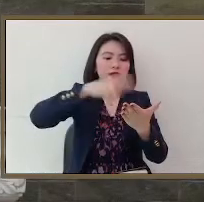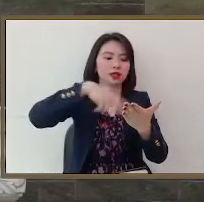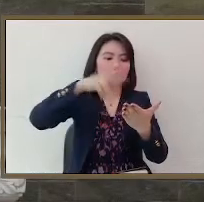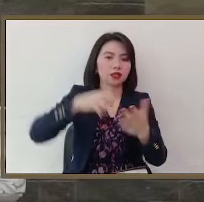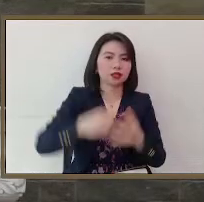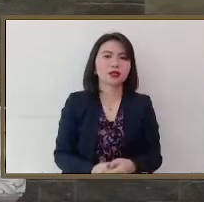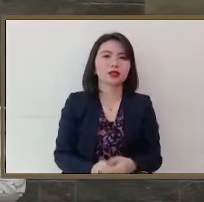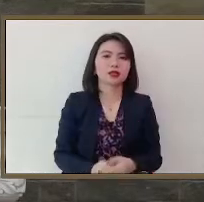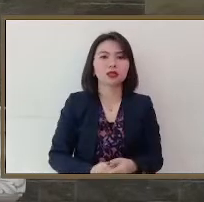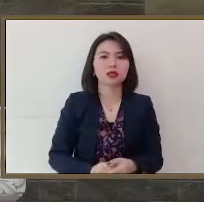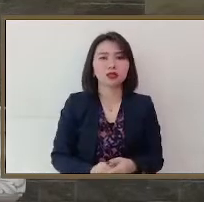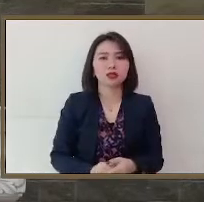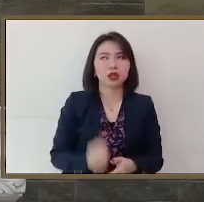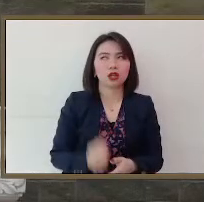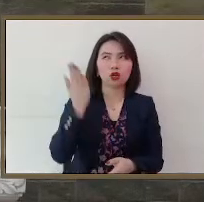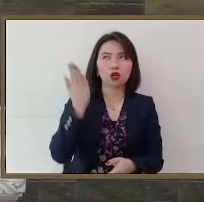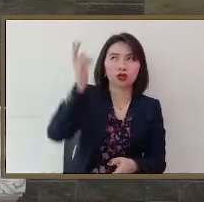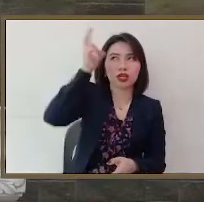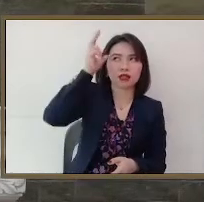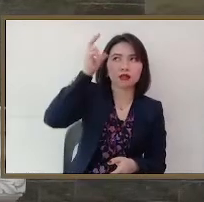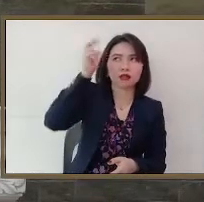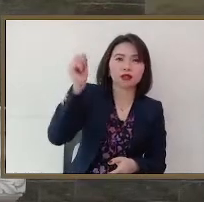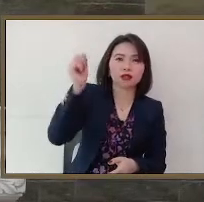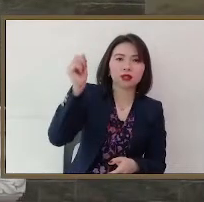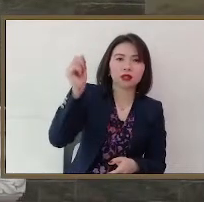thou shalt not test